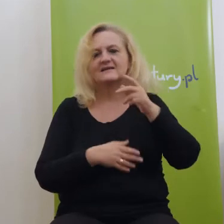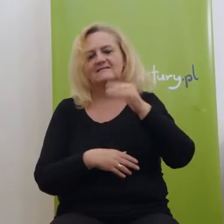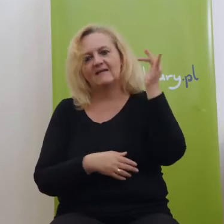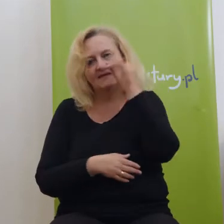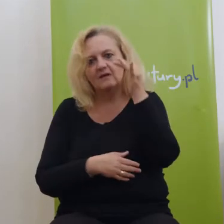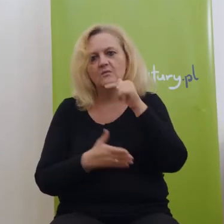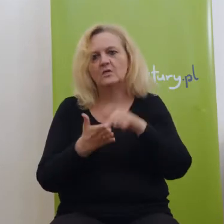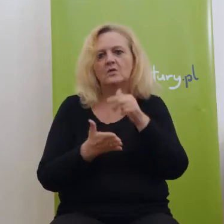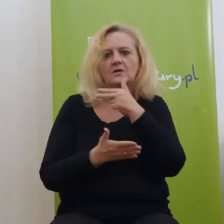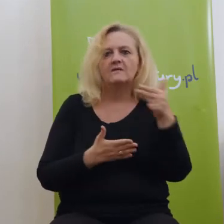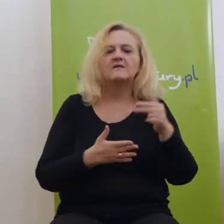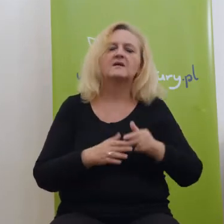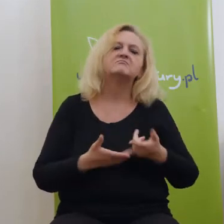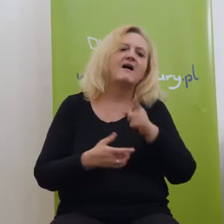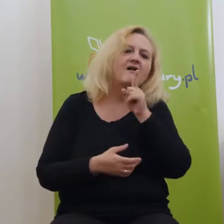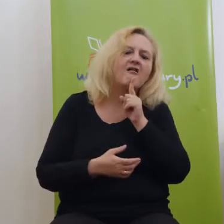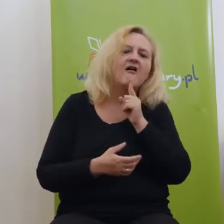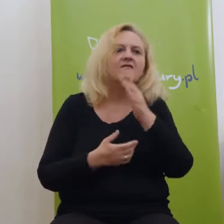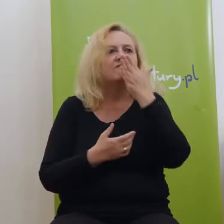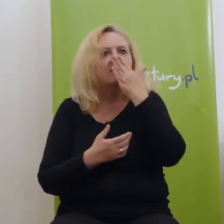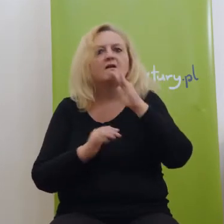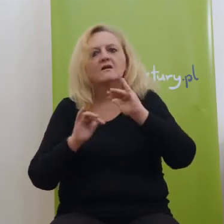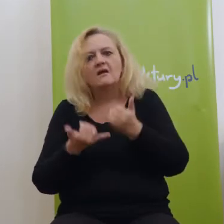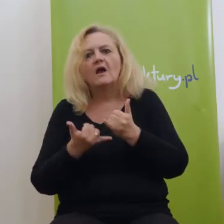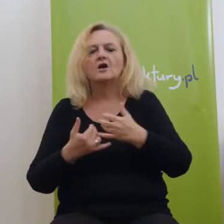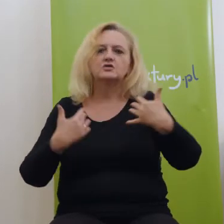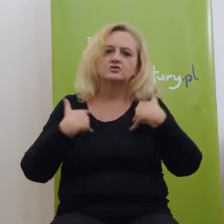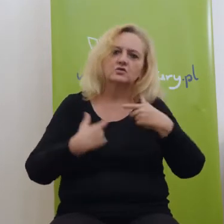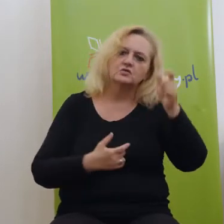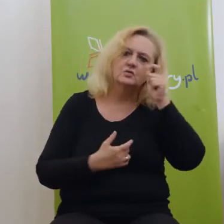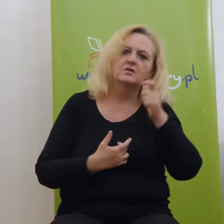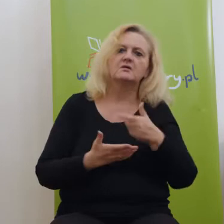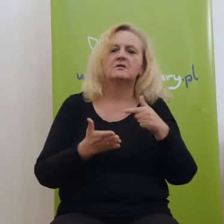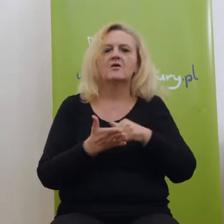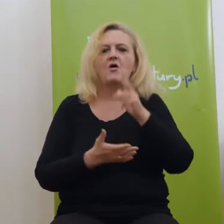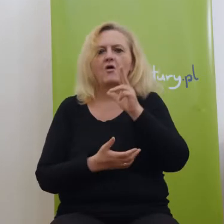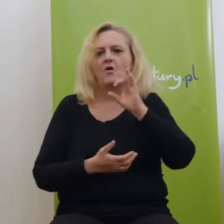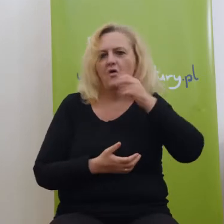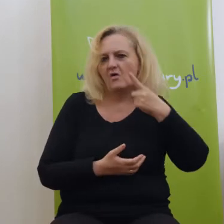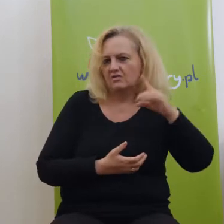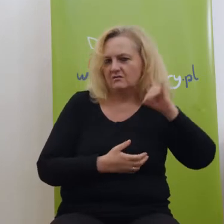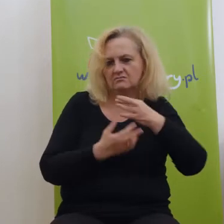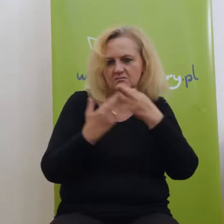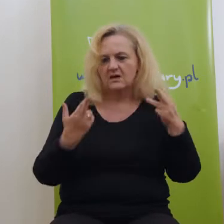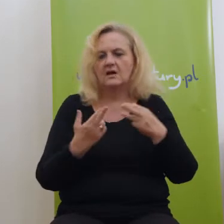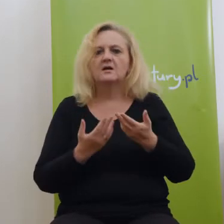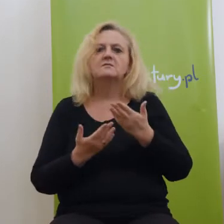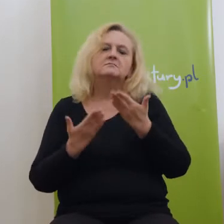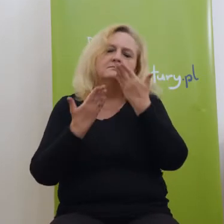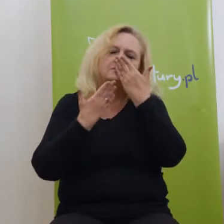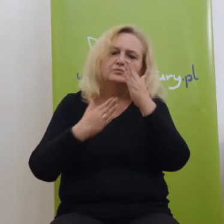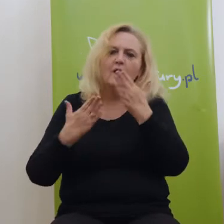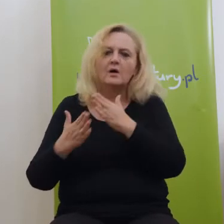temat w ogóle funkcji religii w życiu człowieka, na temat ikony, przedstawień ikonicznych. I